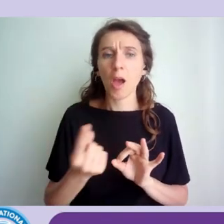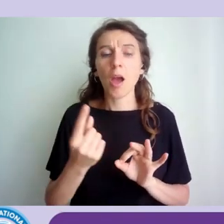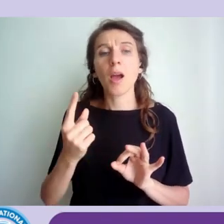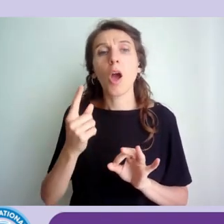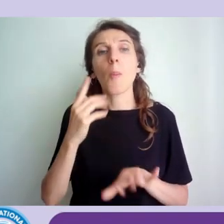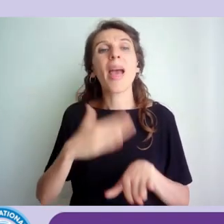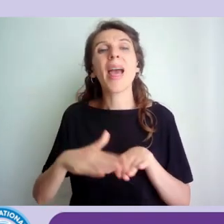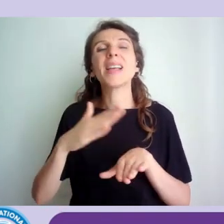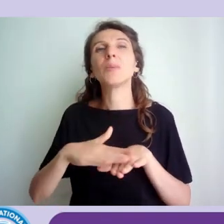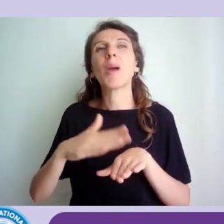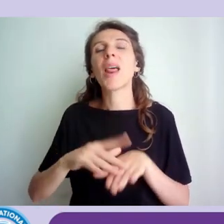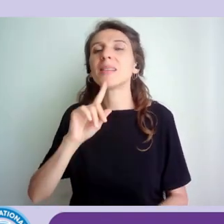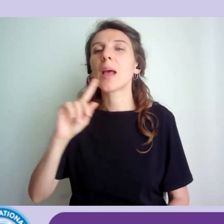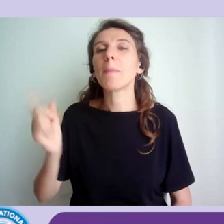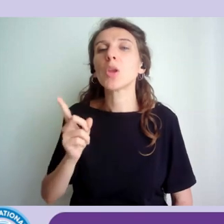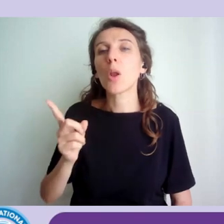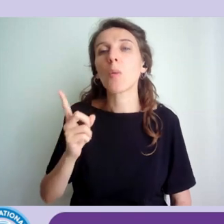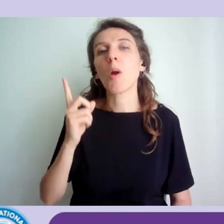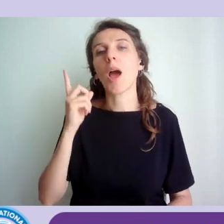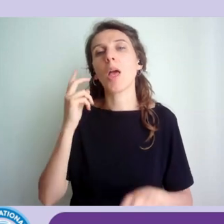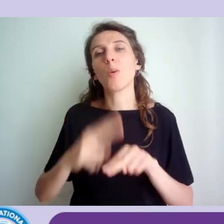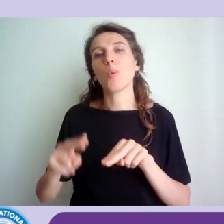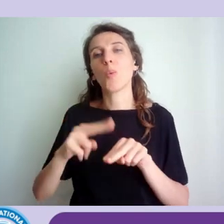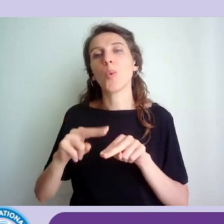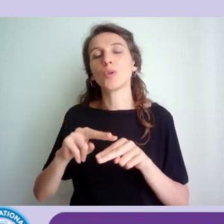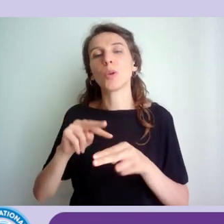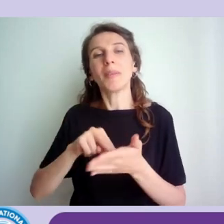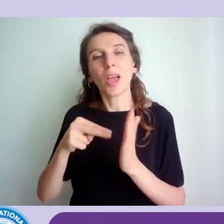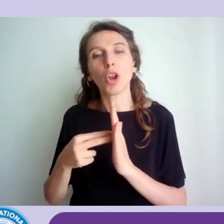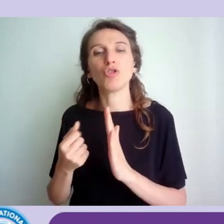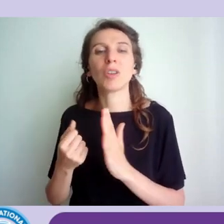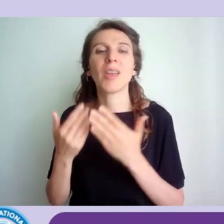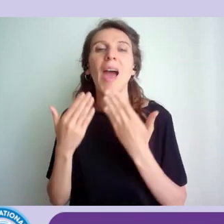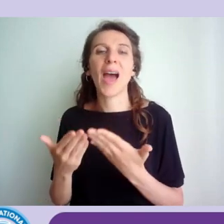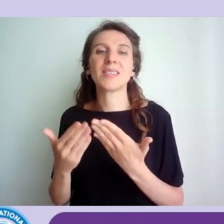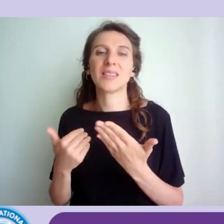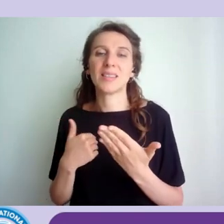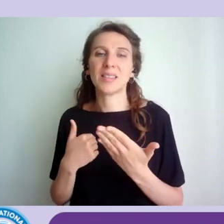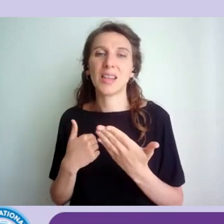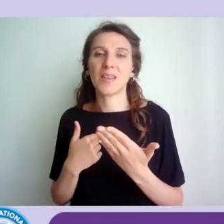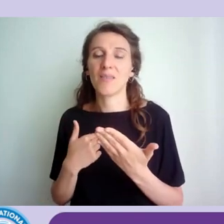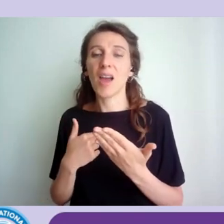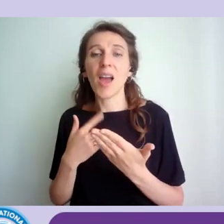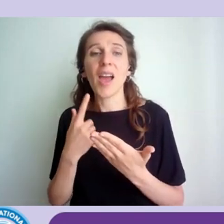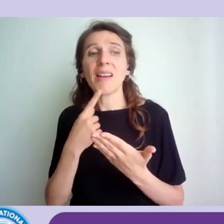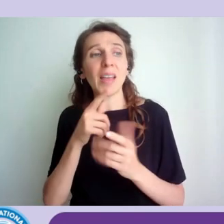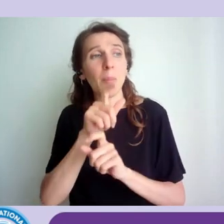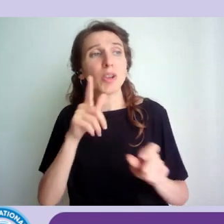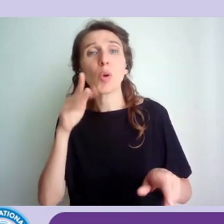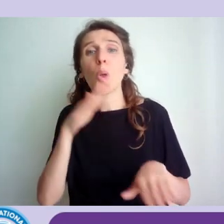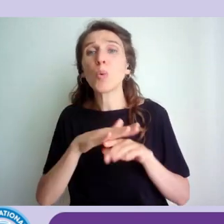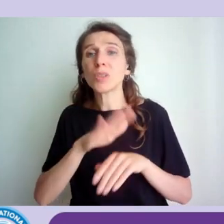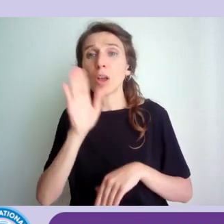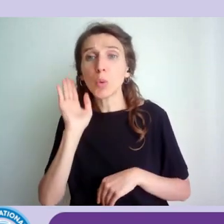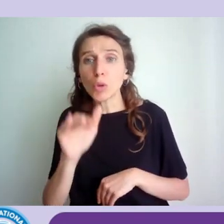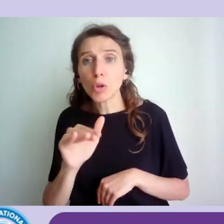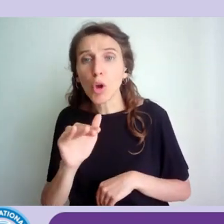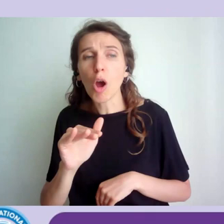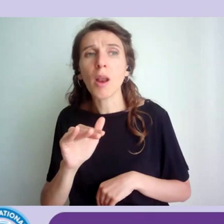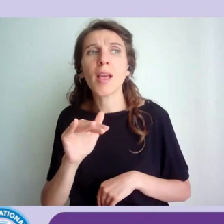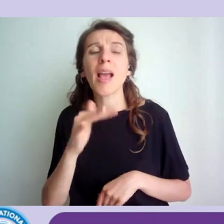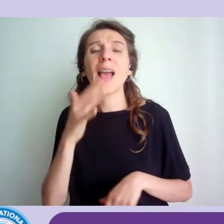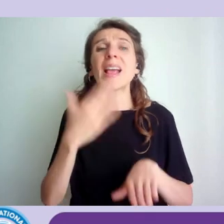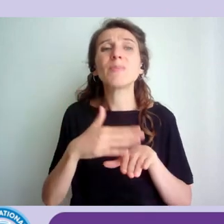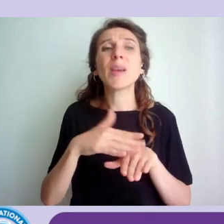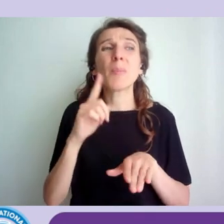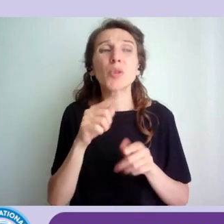esperienza nell'uso delle tecnologie assistive di chi effettivamente le usa quotidianamente e altra cosa importante che